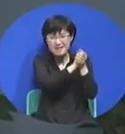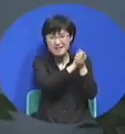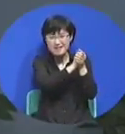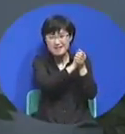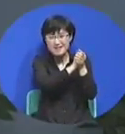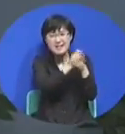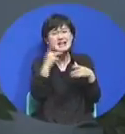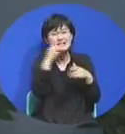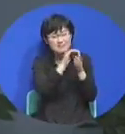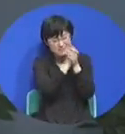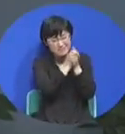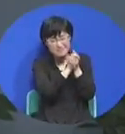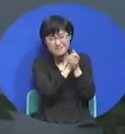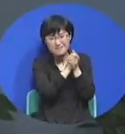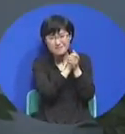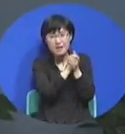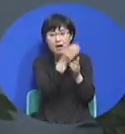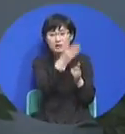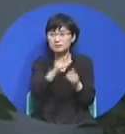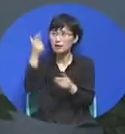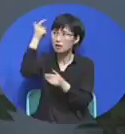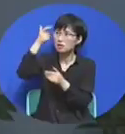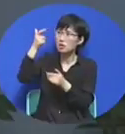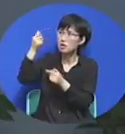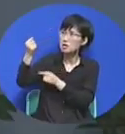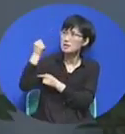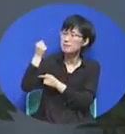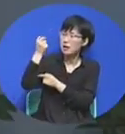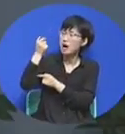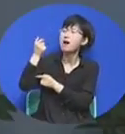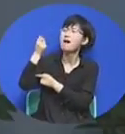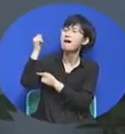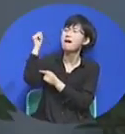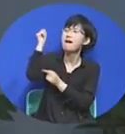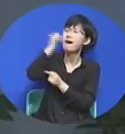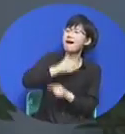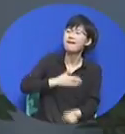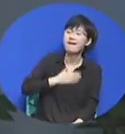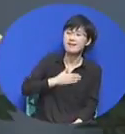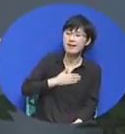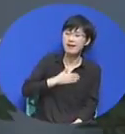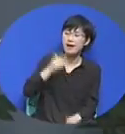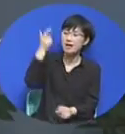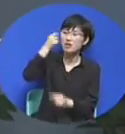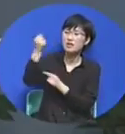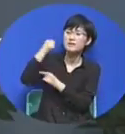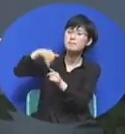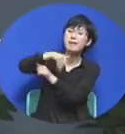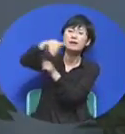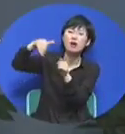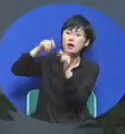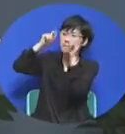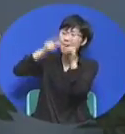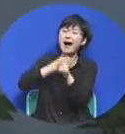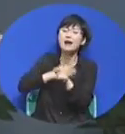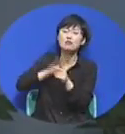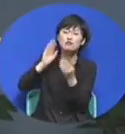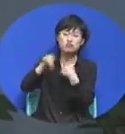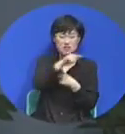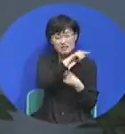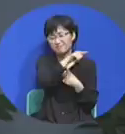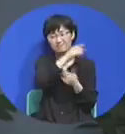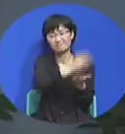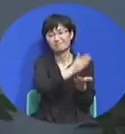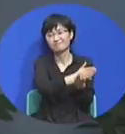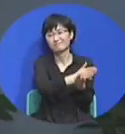금식기도 그만뒀어요. But after knowing the spiritual background, I quit praying fasting prayer. 금식기도가 잘못됐다는 말이 아닙니다. I'm not saying that fasting prayer is wrong.